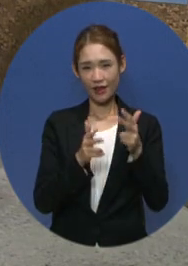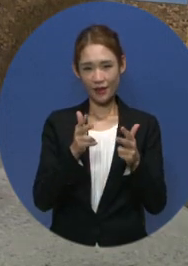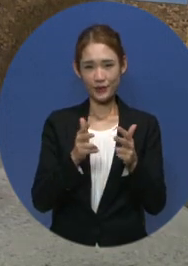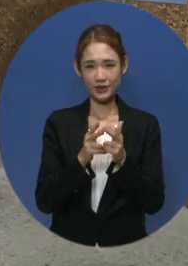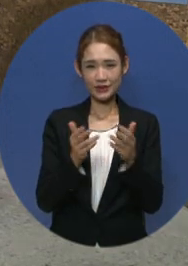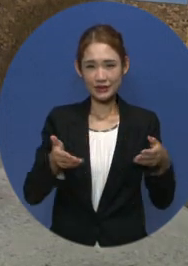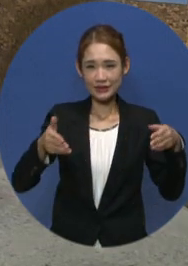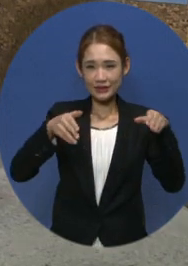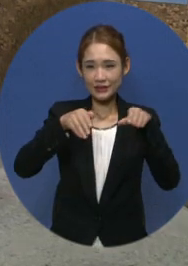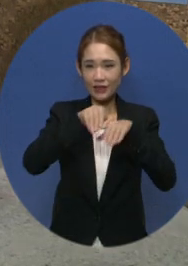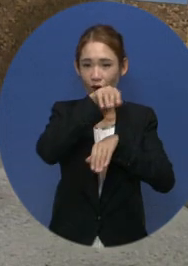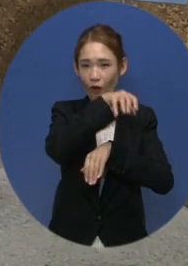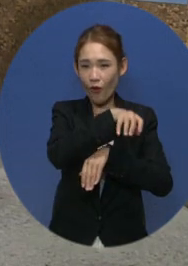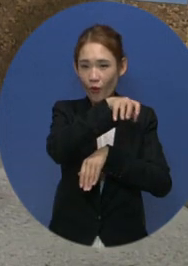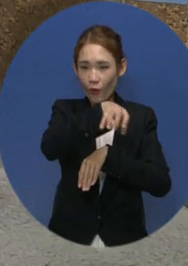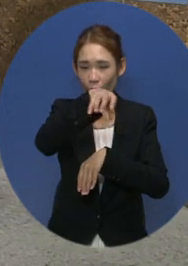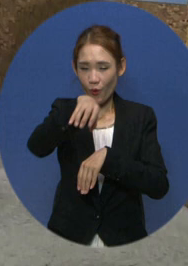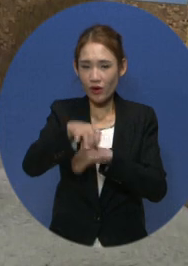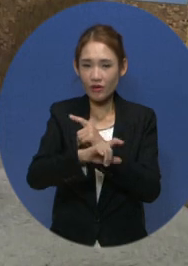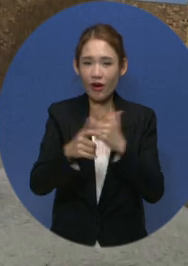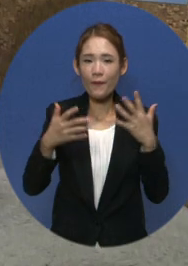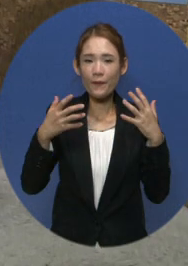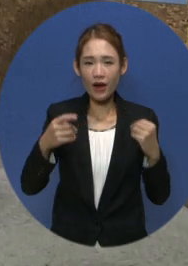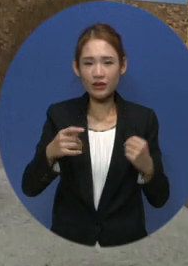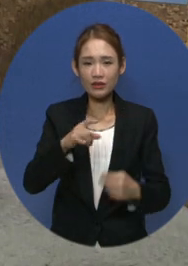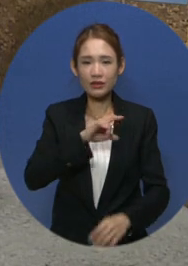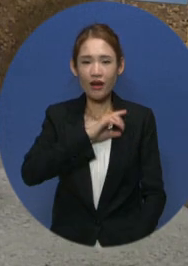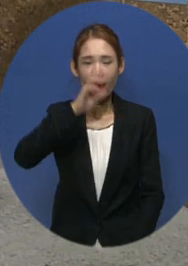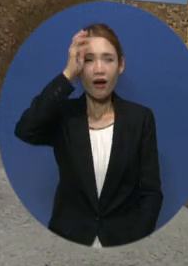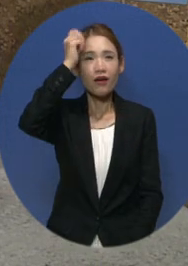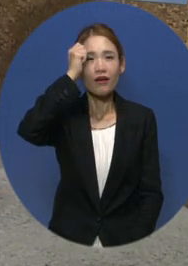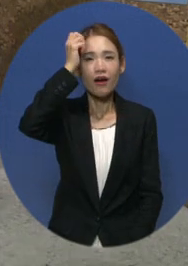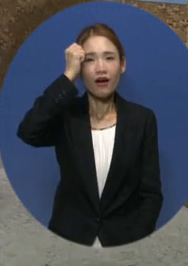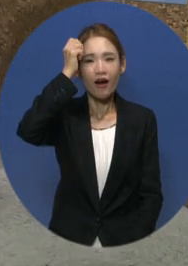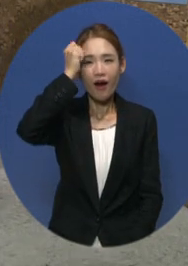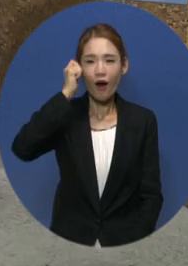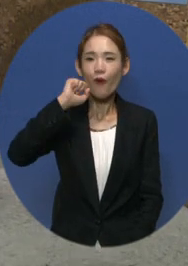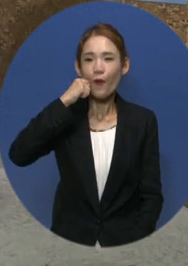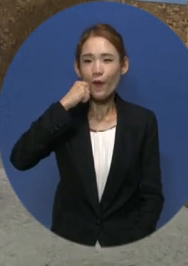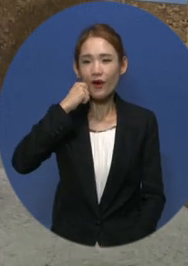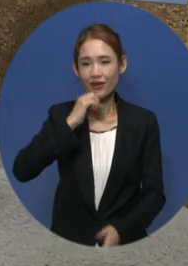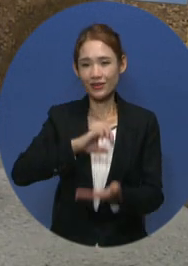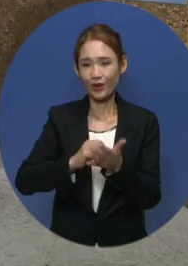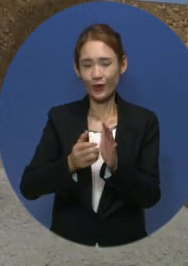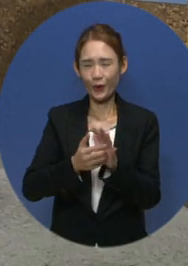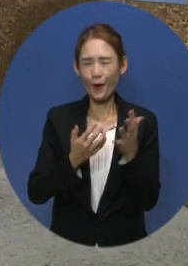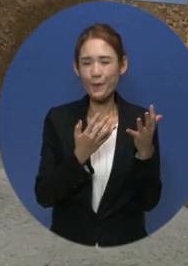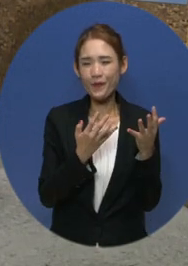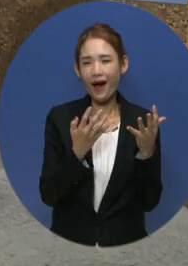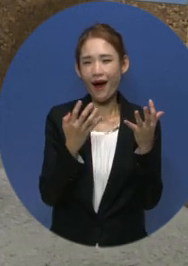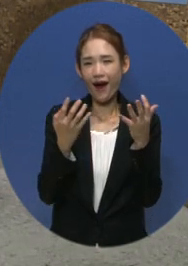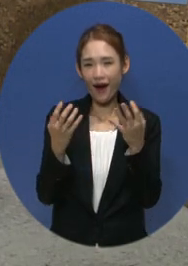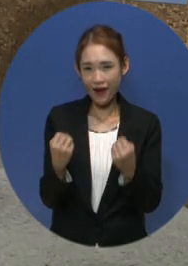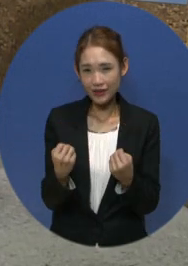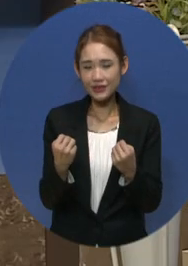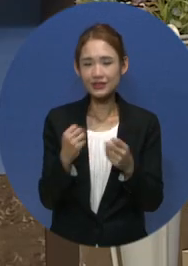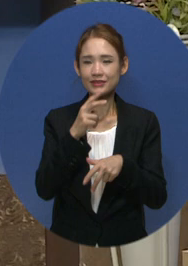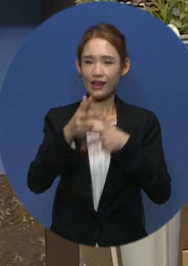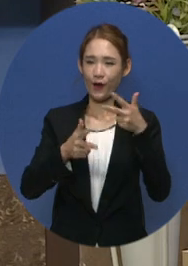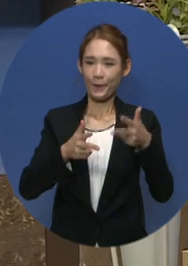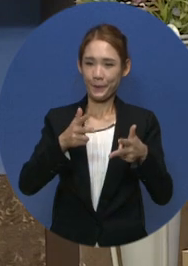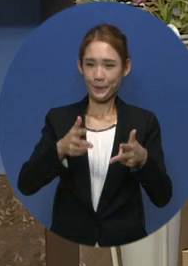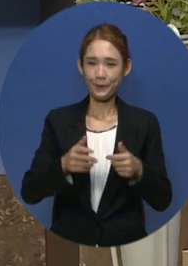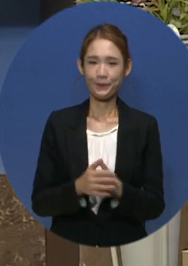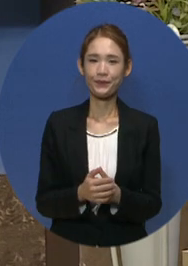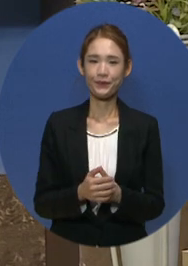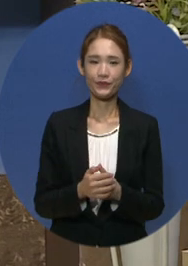이런 것들이 참 많다 보니까 네. 또 이름을 기억하기도 또 어려우실 정도로 네, 네. 많은 네, 네. 이런 지원 사업을 하고 계신데요. 네,